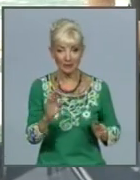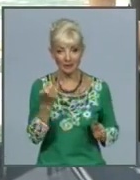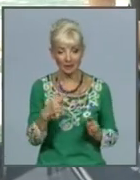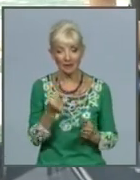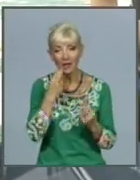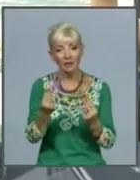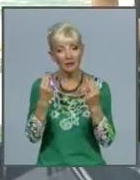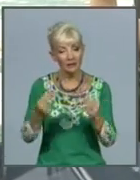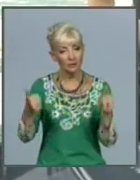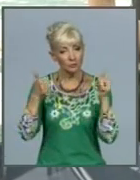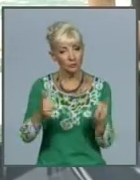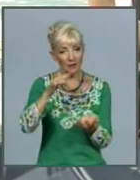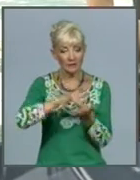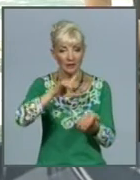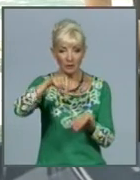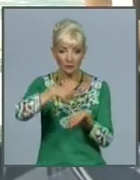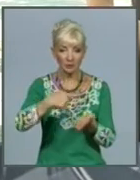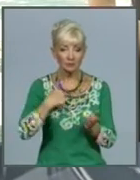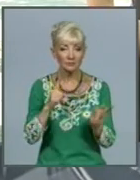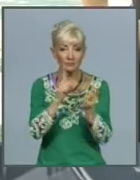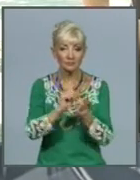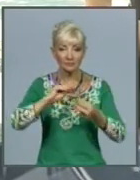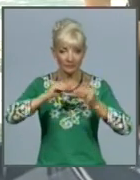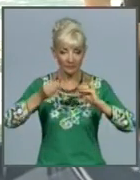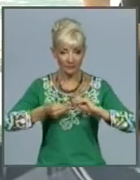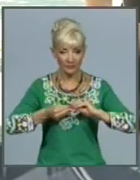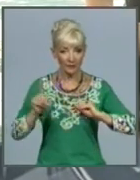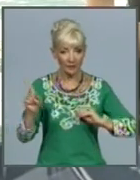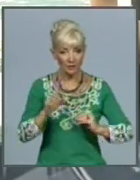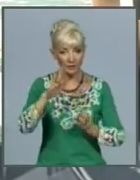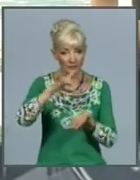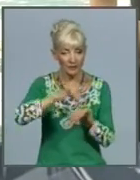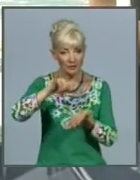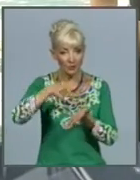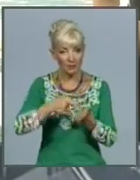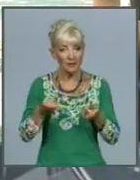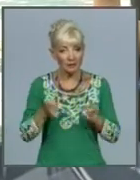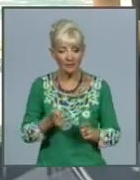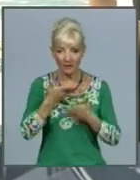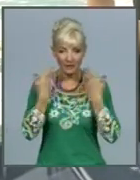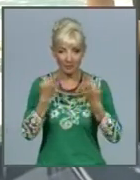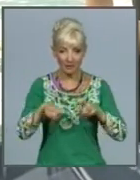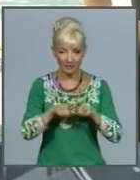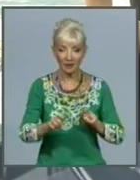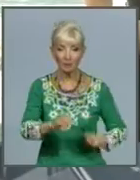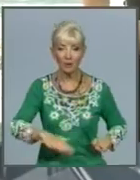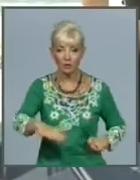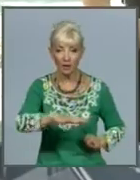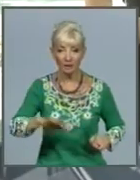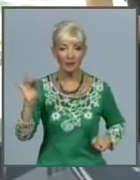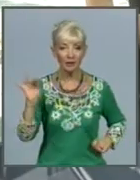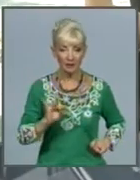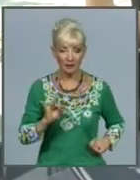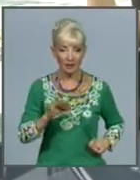потому что мы столкнулись с проблемой, что в центре города, на самом деле, не было толковых площадок, и была прям очередь,